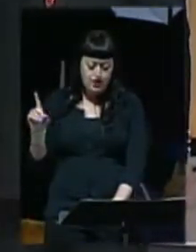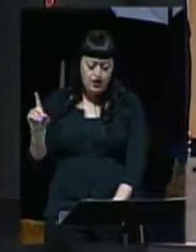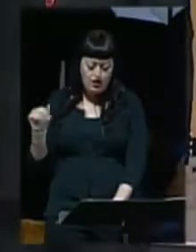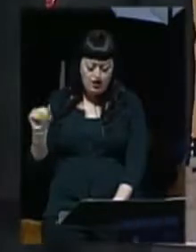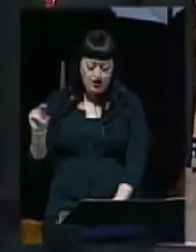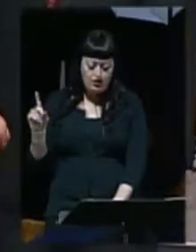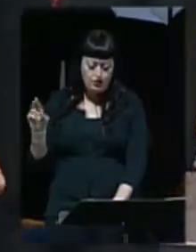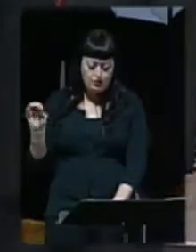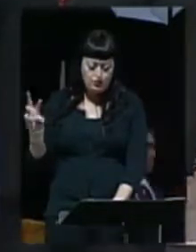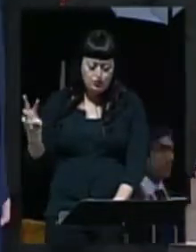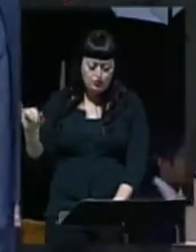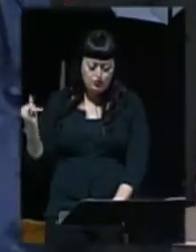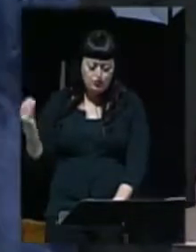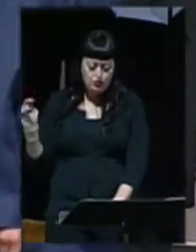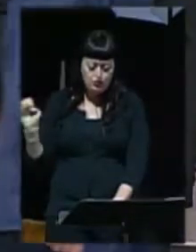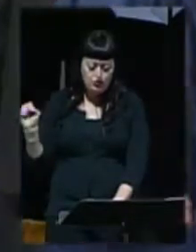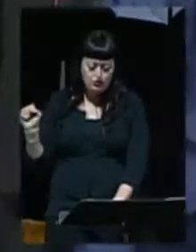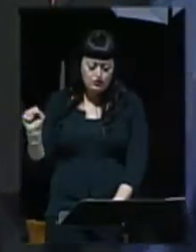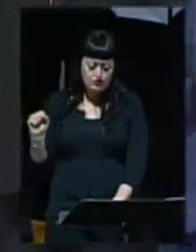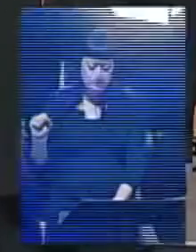Andrew Jones.